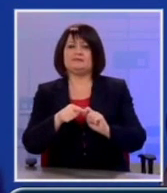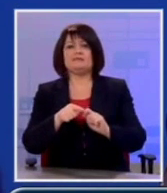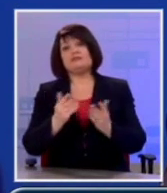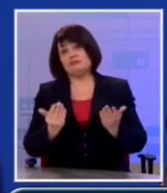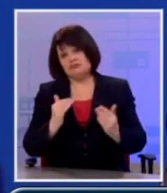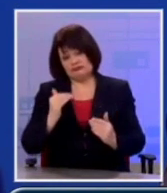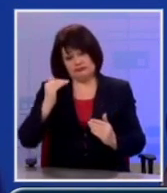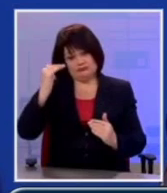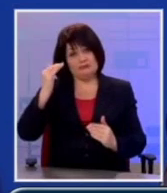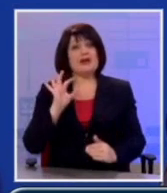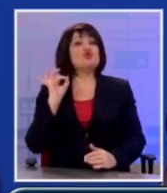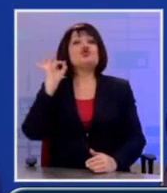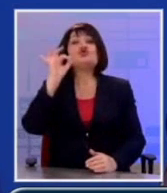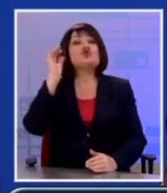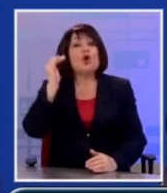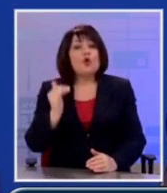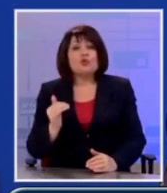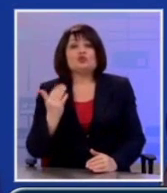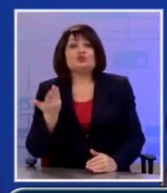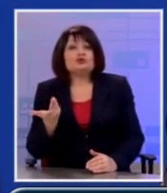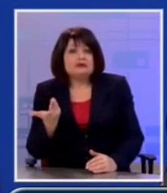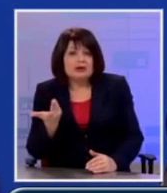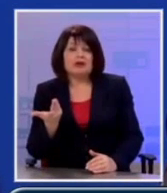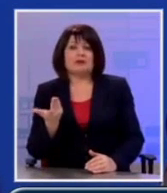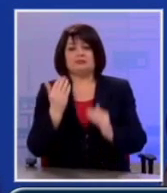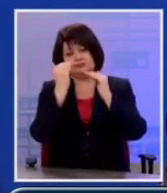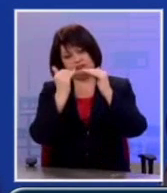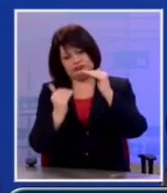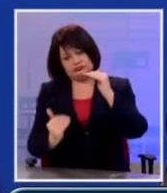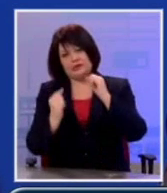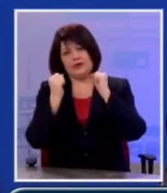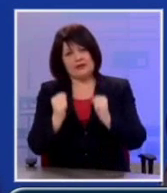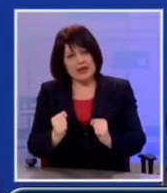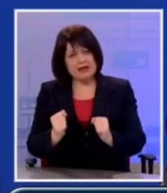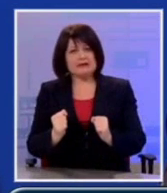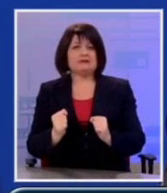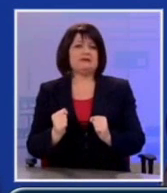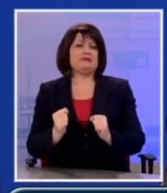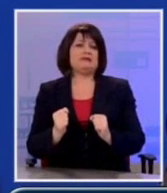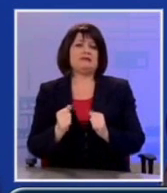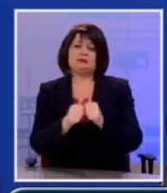ιεράρχησης των στόχων και της θέσης στόχων και